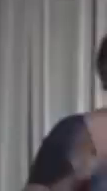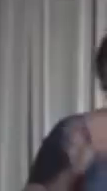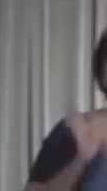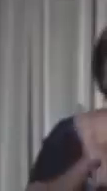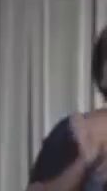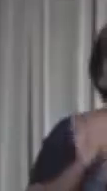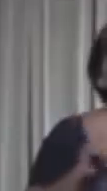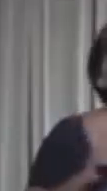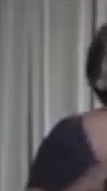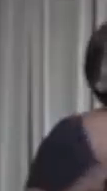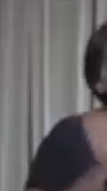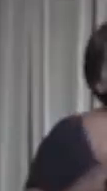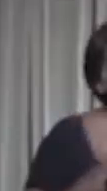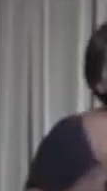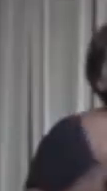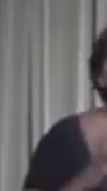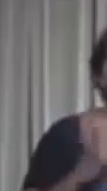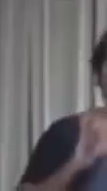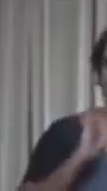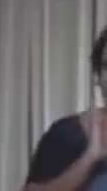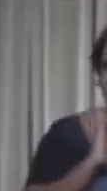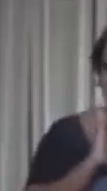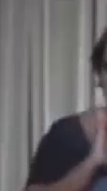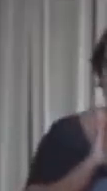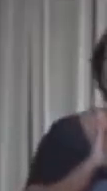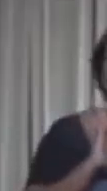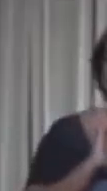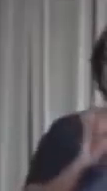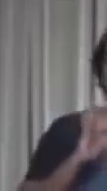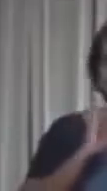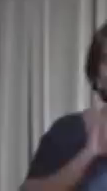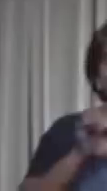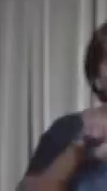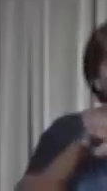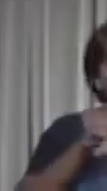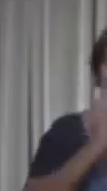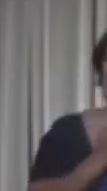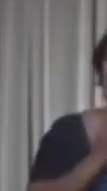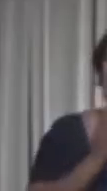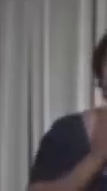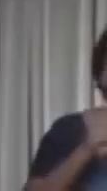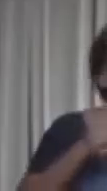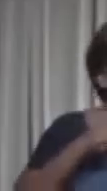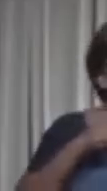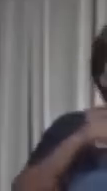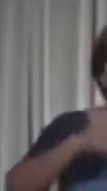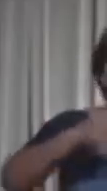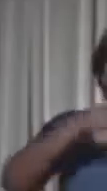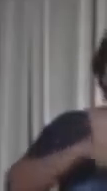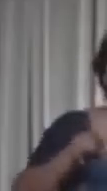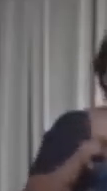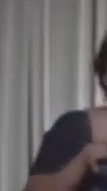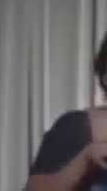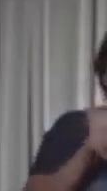பட்டப்படிப்புக்கான பரீட்சை, அதாவது பேப்பர்கள் வெளியிடப்பட்டதாக எக்ஸாமுக்கு முதலே அது வெளியே வந்ததாக கேள்விப்படுகிறோம். அதை தயவு